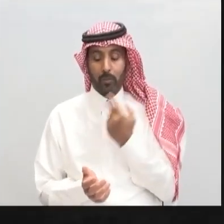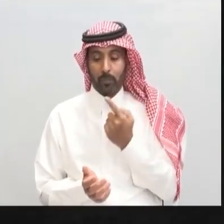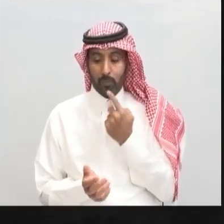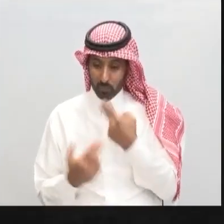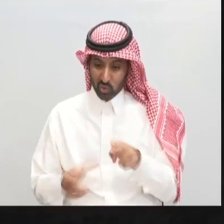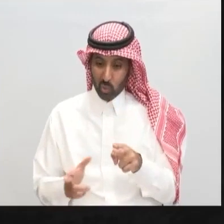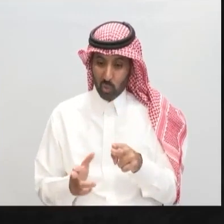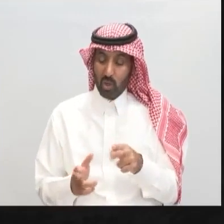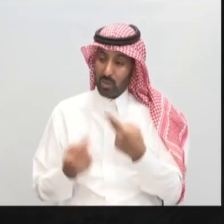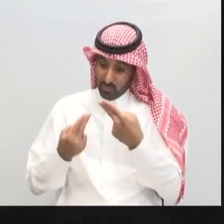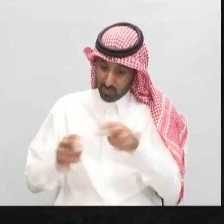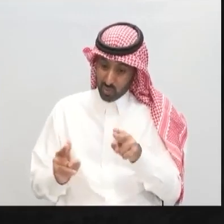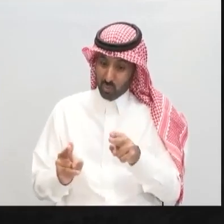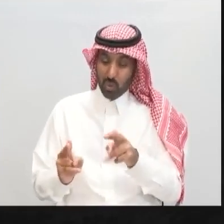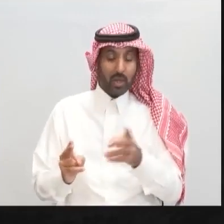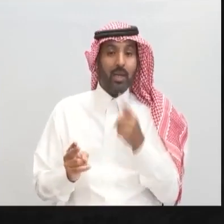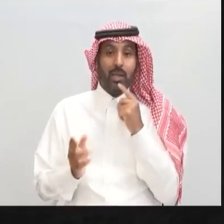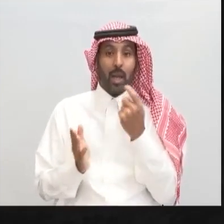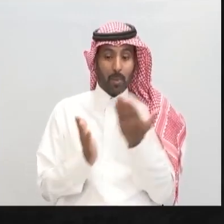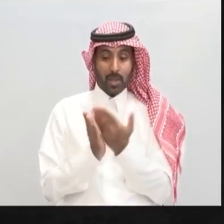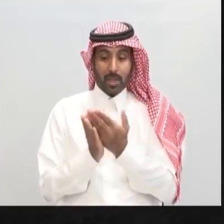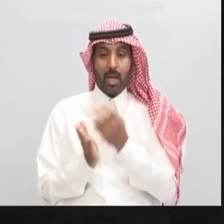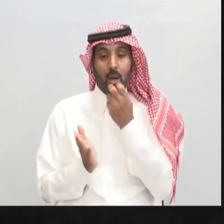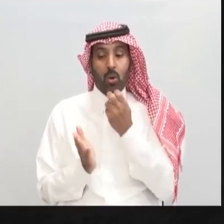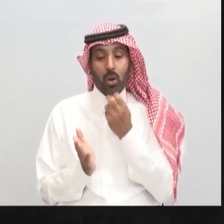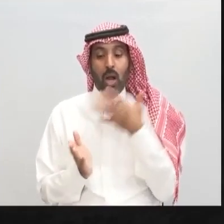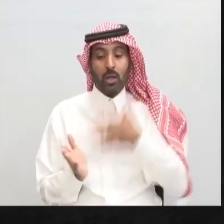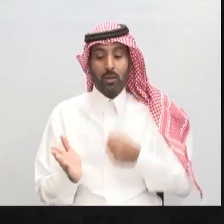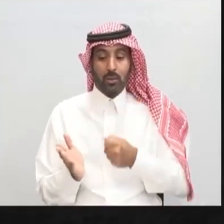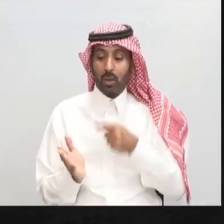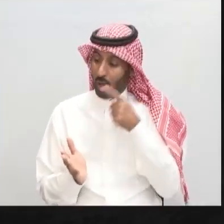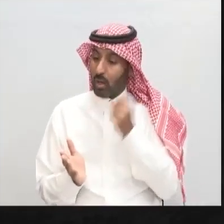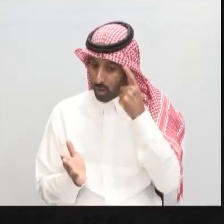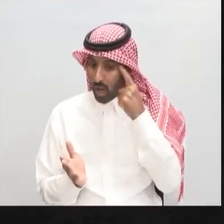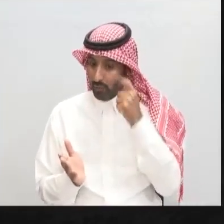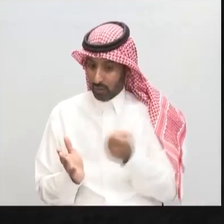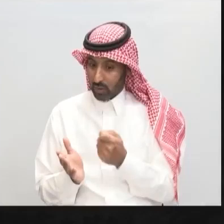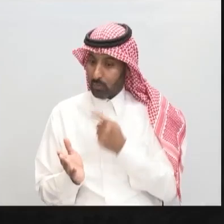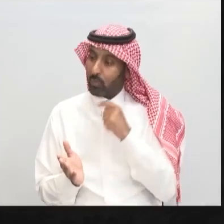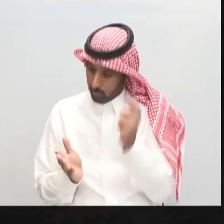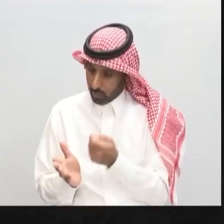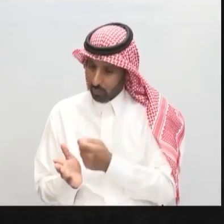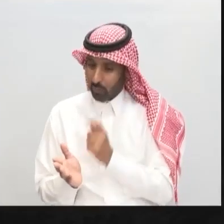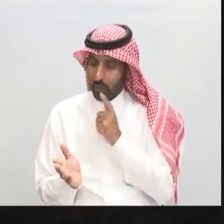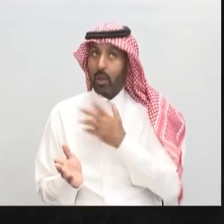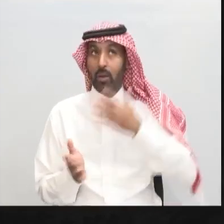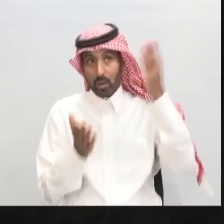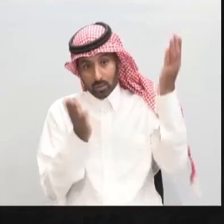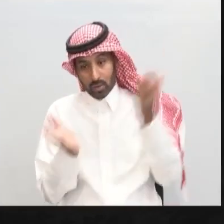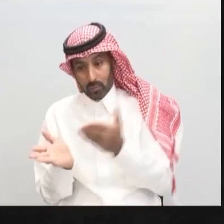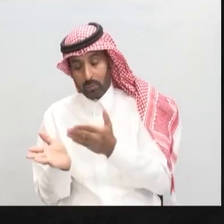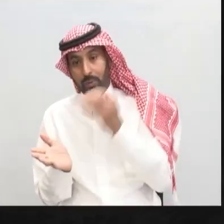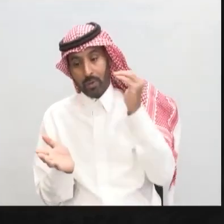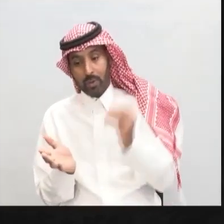بالكتابه بكتابه ماذا القران الذي يعرف ان يكتب يكتب اذا انزل الوحي على رسول الله صلى الله